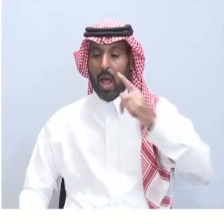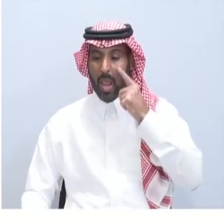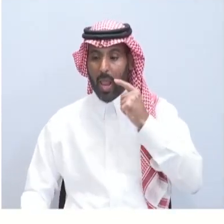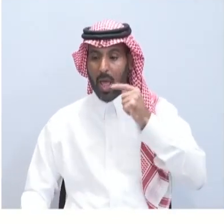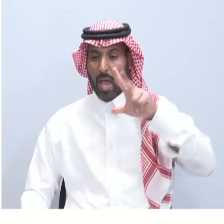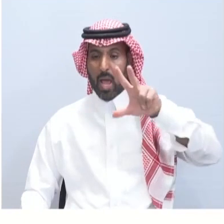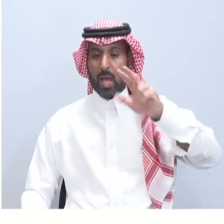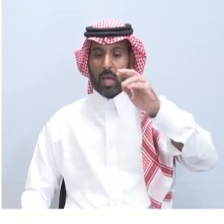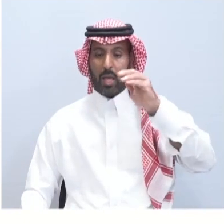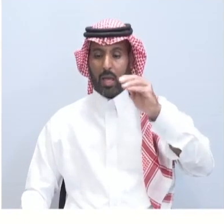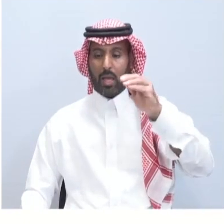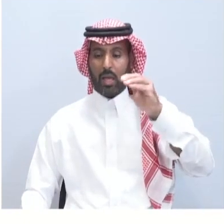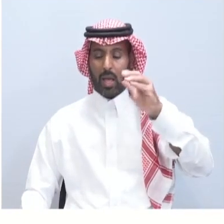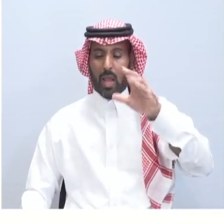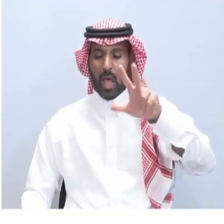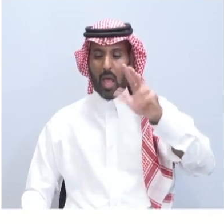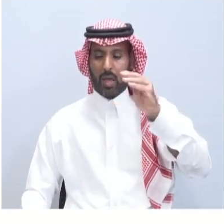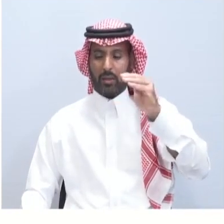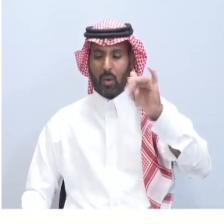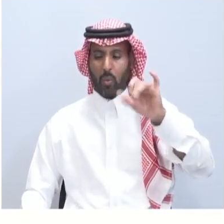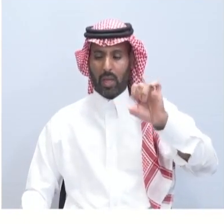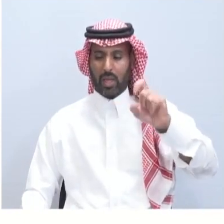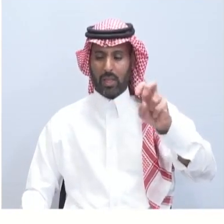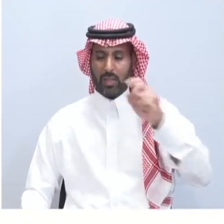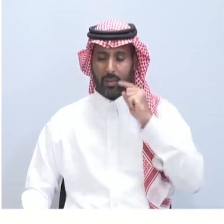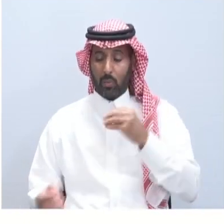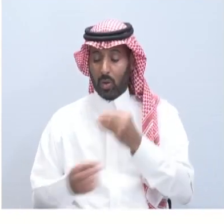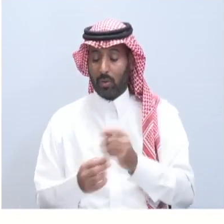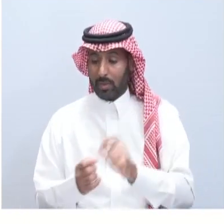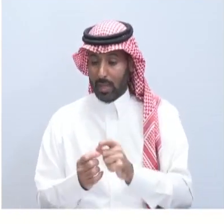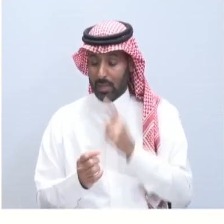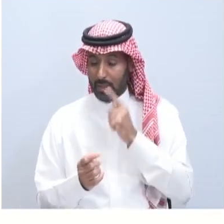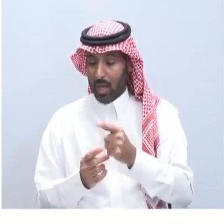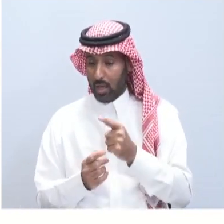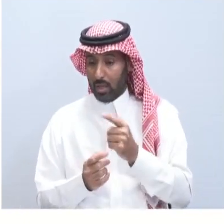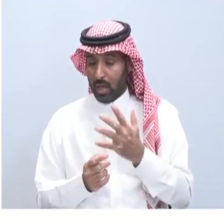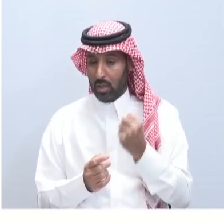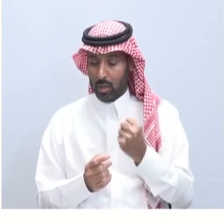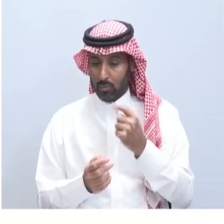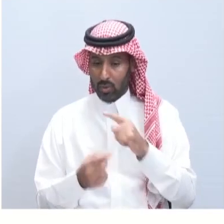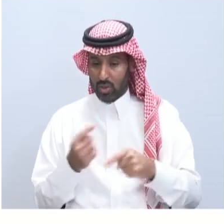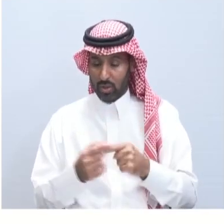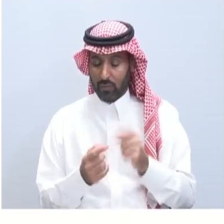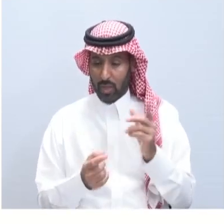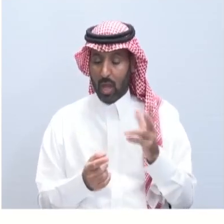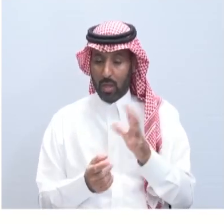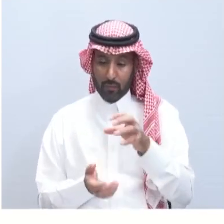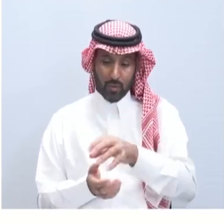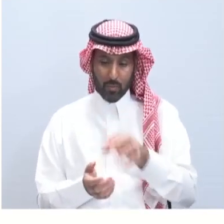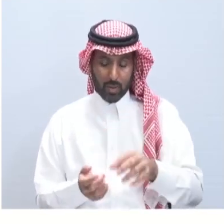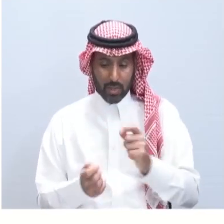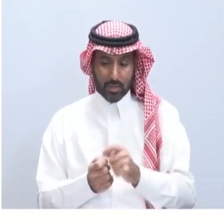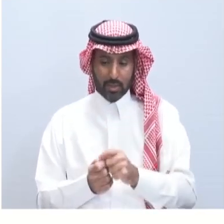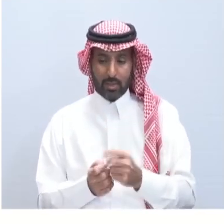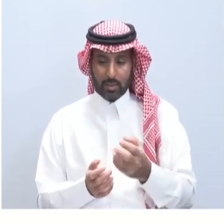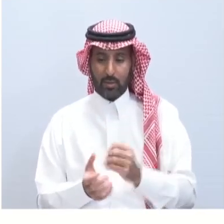الطاقه المتجدده وذكرنا بانها تعد الطاقه الحيويه مكونا رئيسا للطاقه المتجدده حتى في البلدان الصناعيه ونحصل